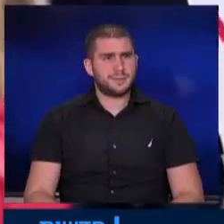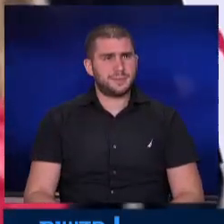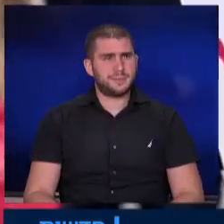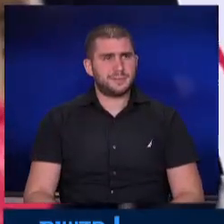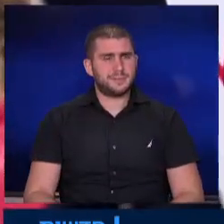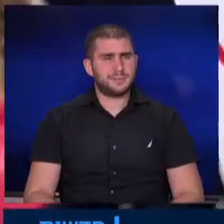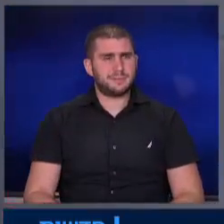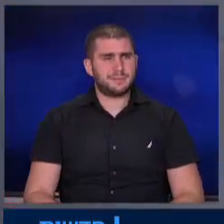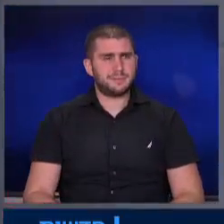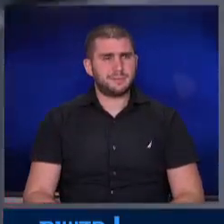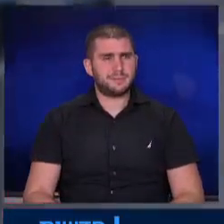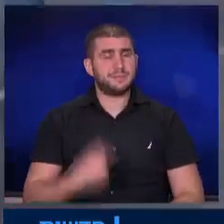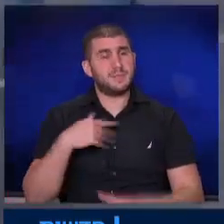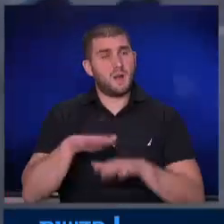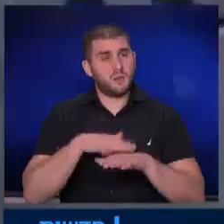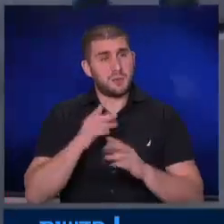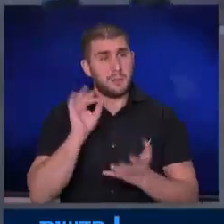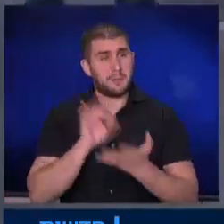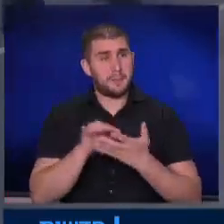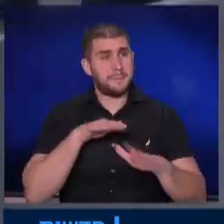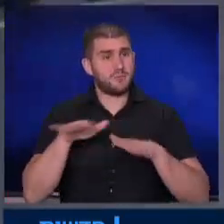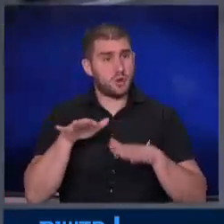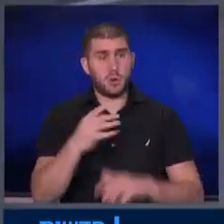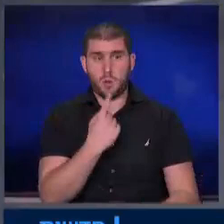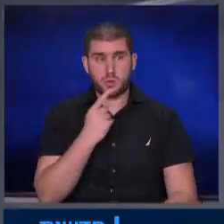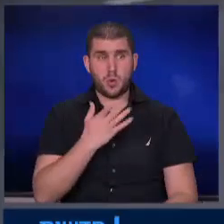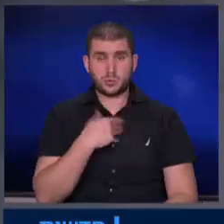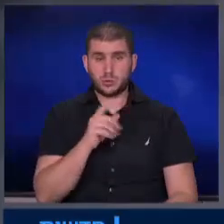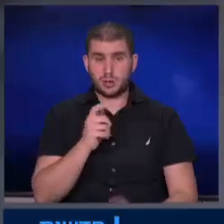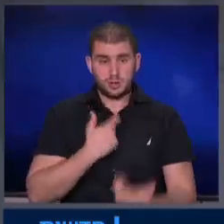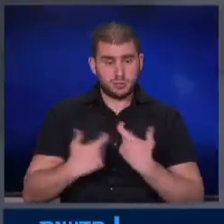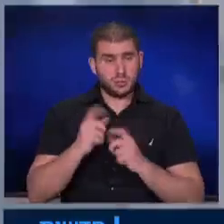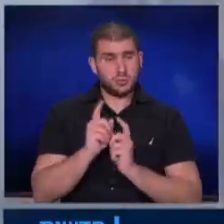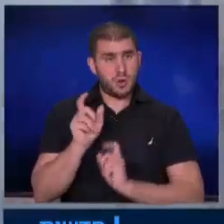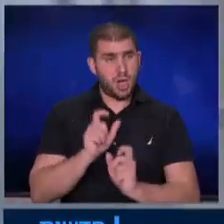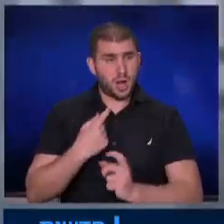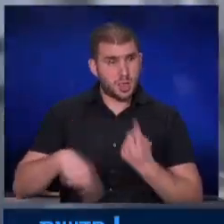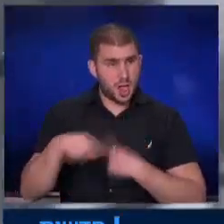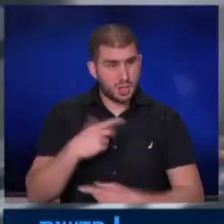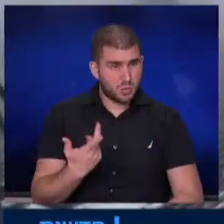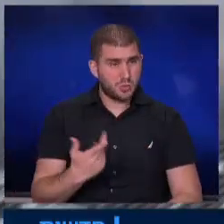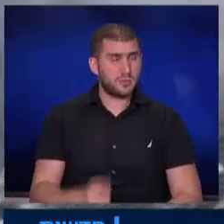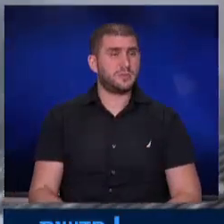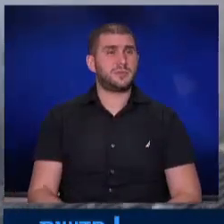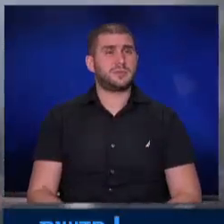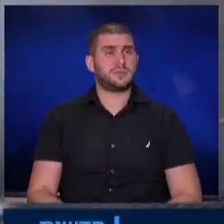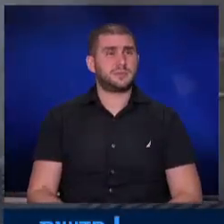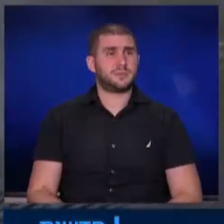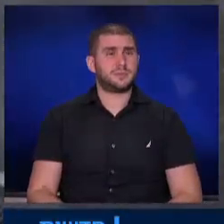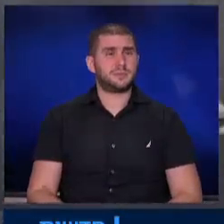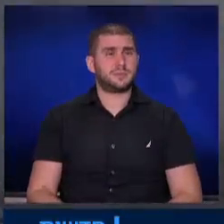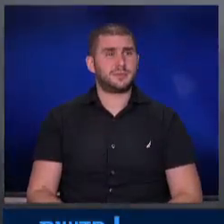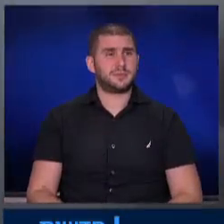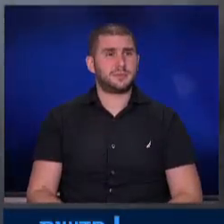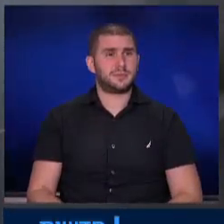Friedensdemonstrationen dabei war und ein gutes Gespür dafür habe, dass es nicht stimmen kann, wenn eine Regierung sagt, wir wollen euch